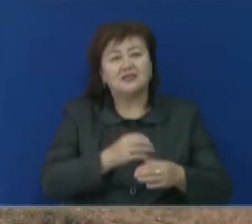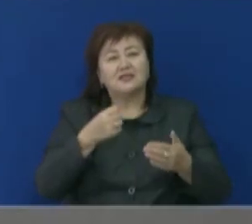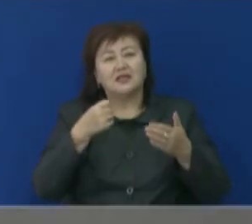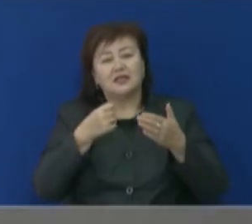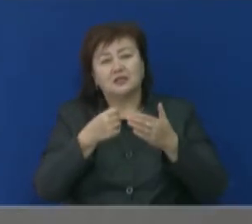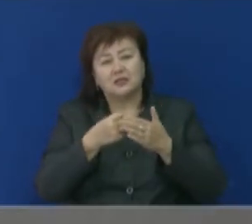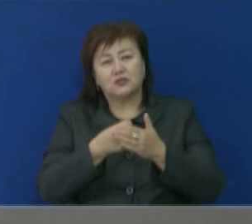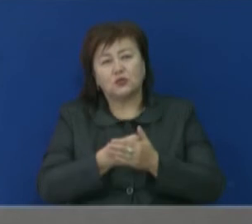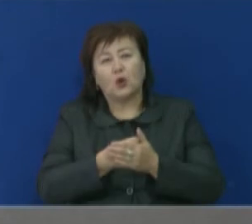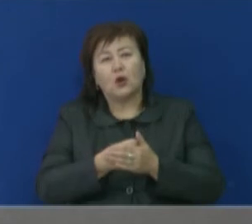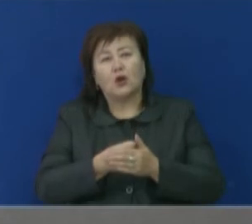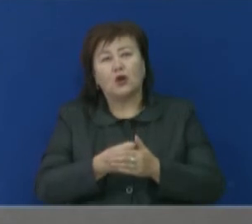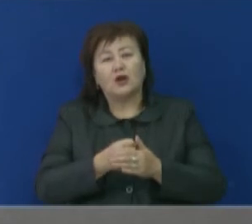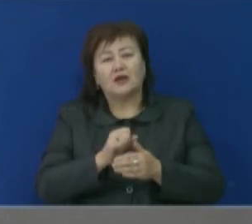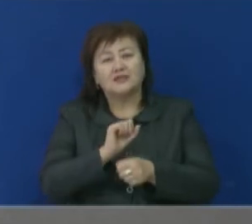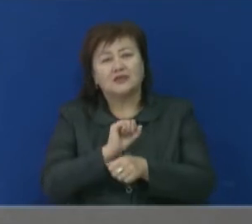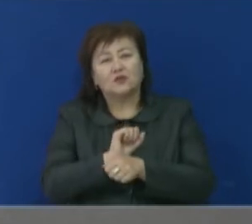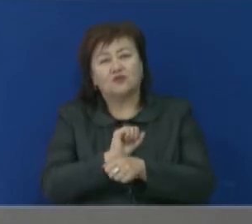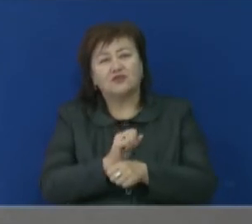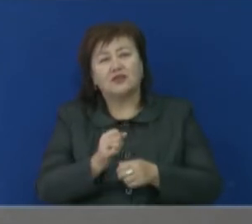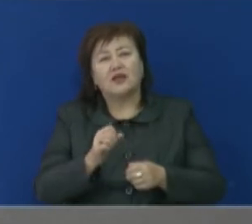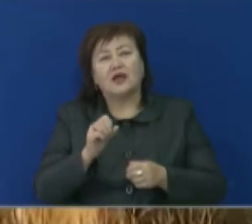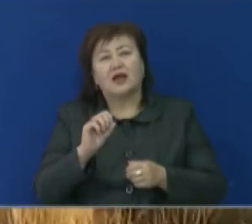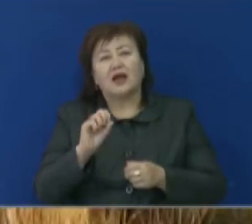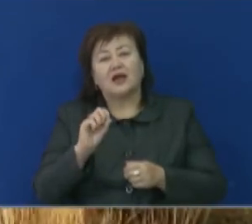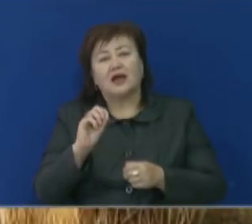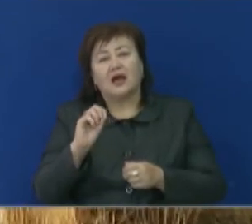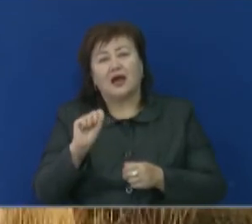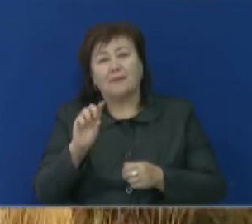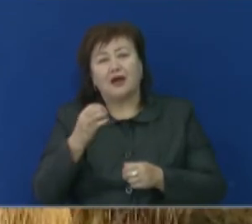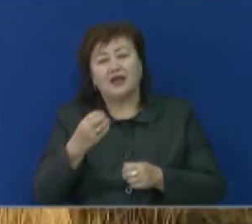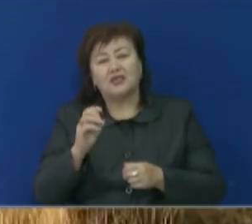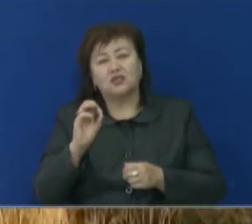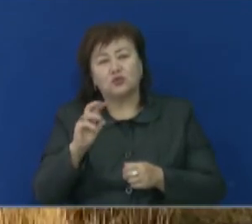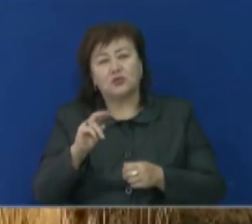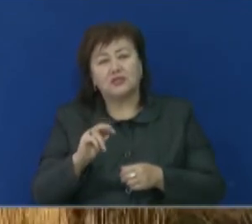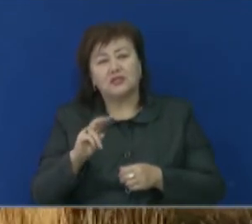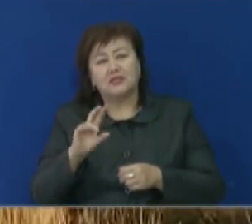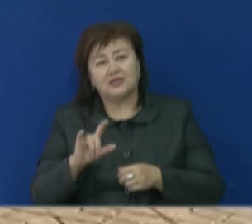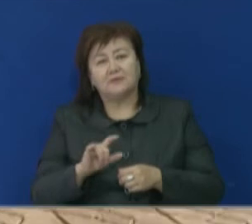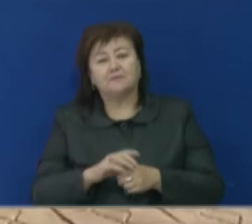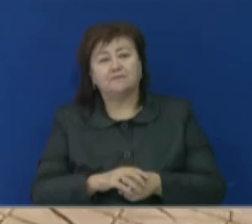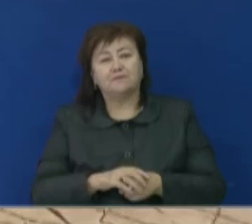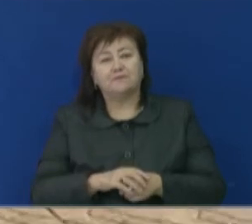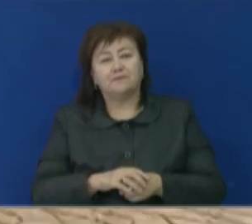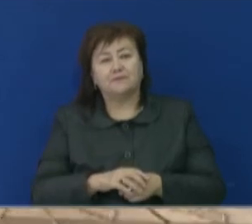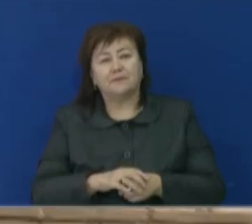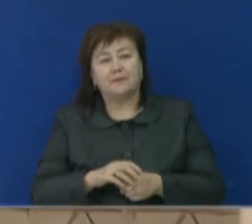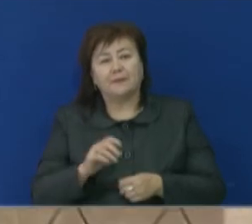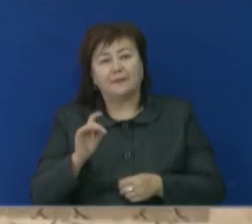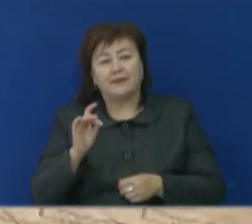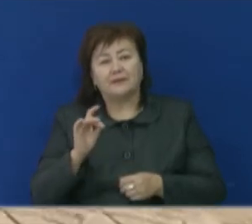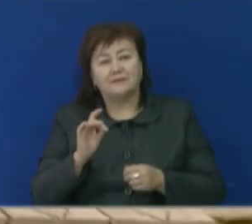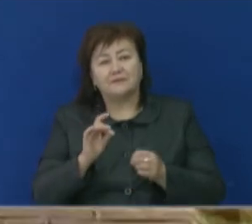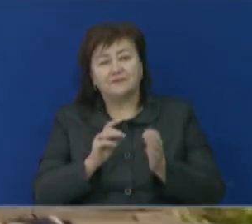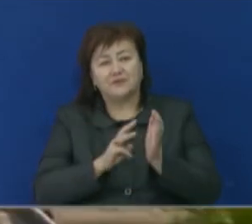университетінің профессорлық оқытушылық құрамымен студенттер және қала тұрғындары шығарып салды. Айта кетейік, Рамазан Саттарұлы 85